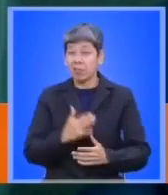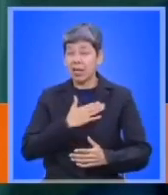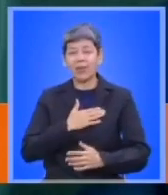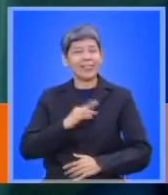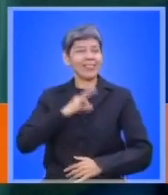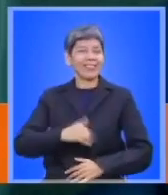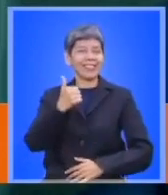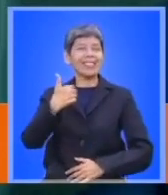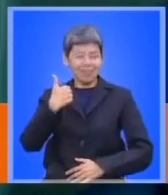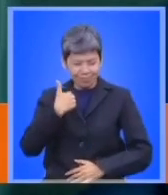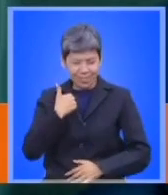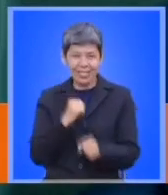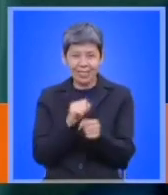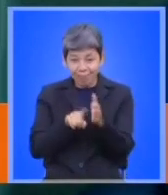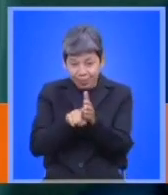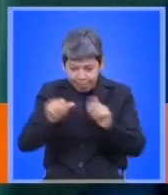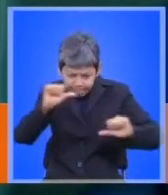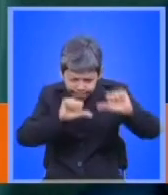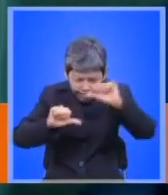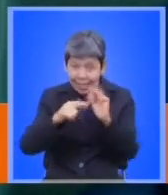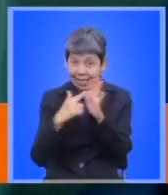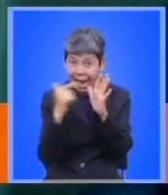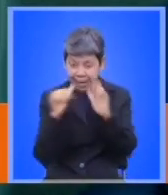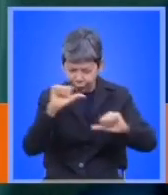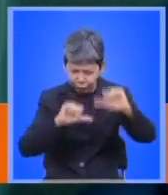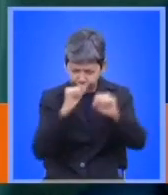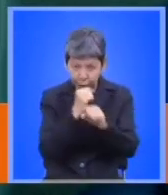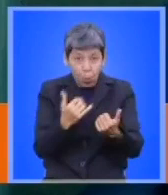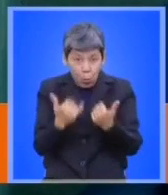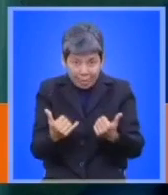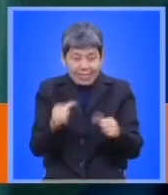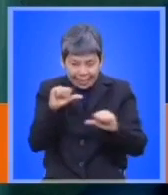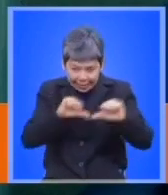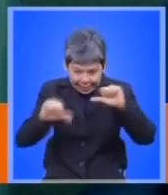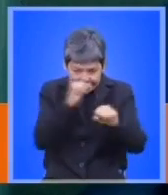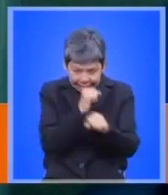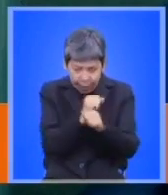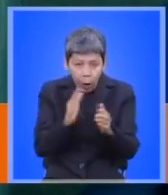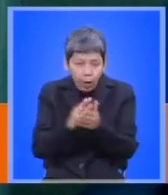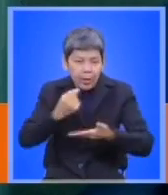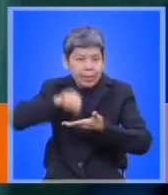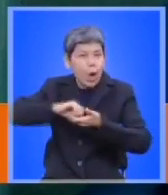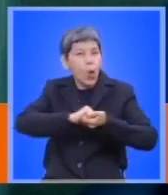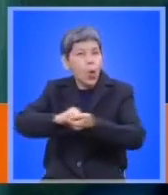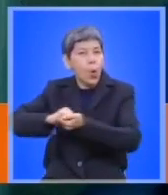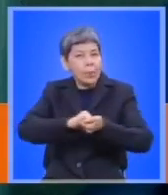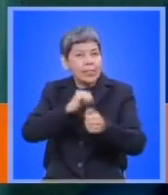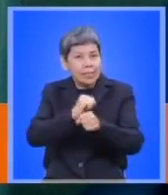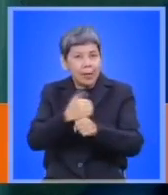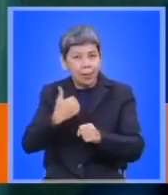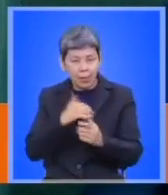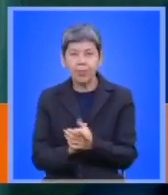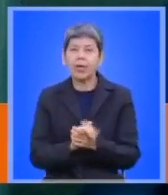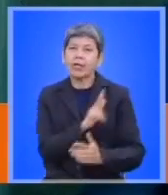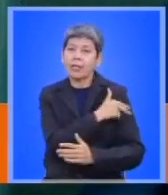าวดีวันนี้คือการพัฒนาวัคซีนประเทศไทยซึ่งวันนี้เป็นการเซ็น MOU ร่วมกันของหน่วยงานระหว่างกระทรวงส